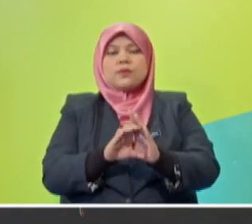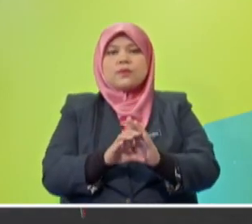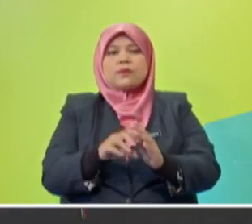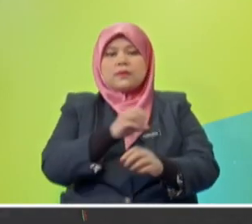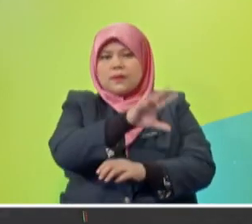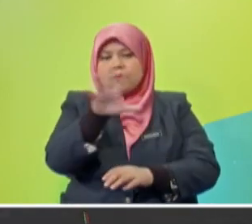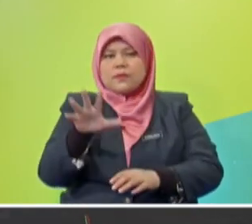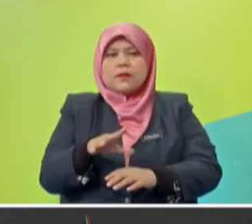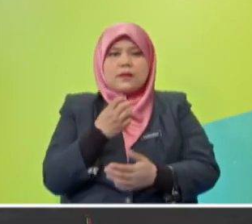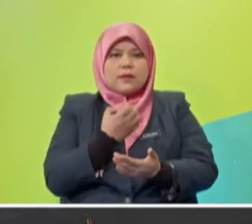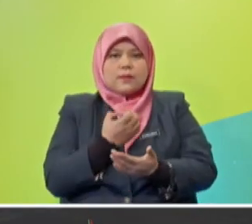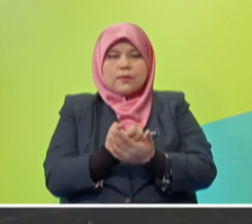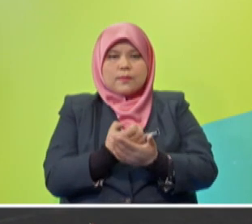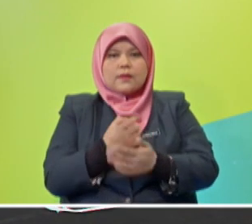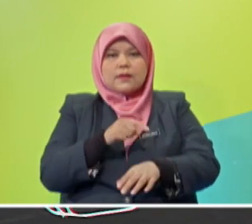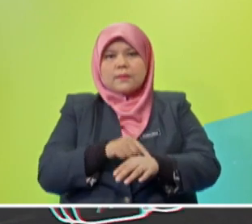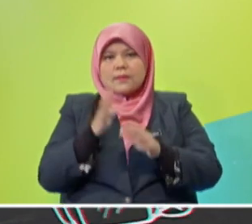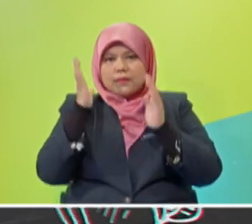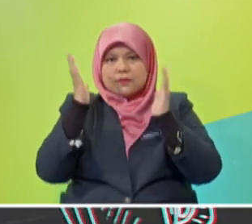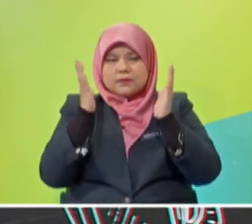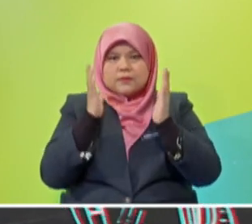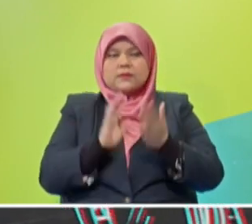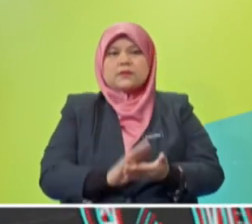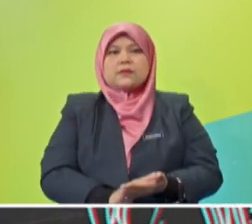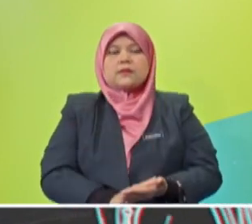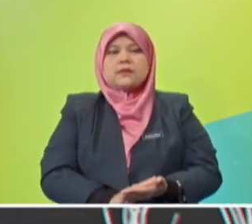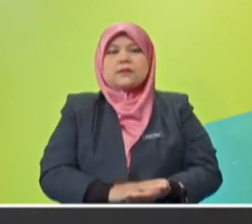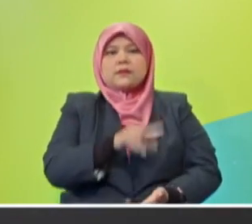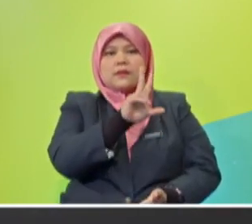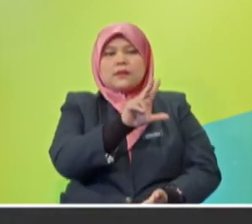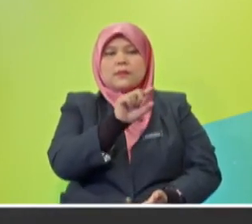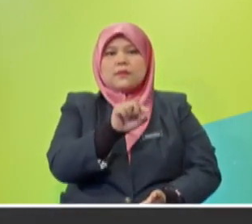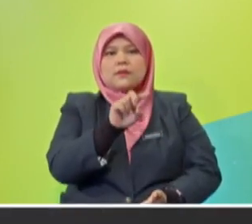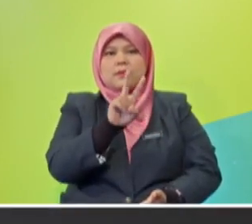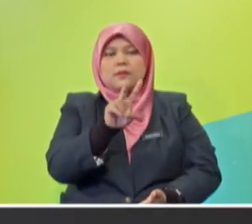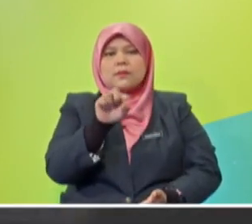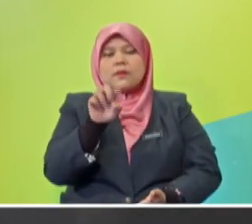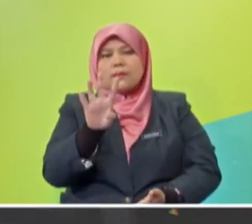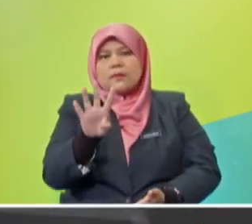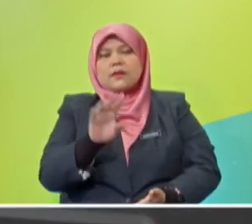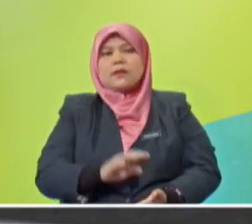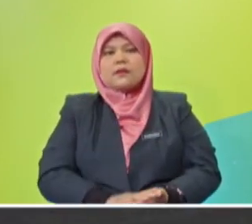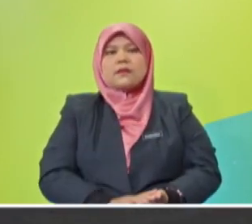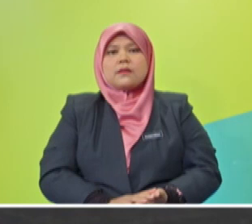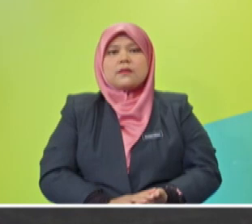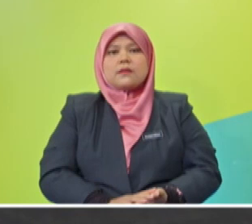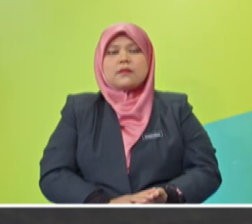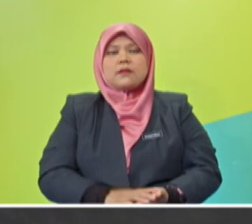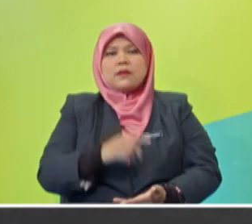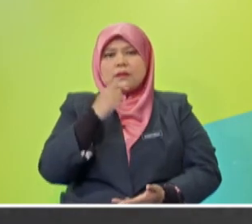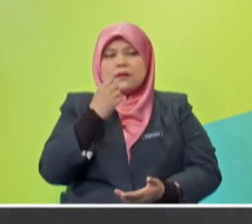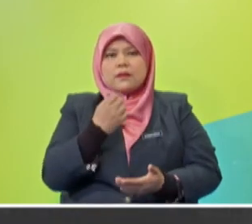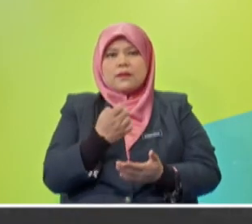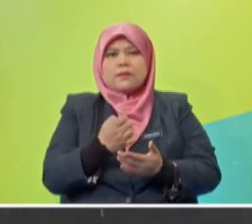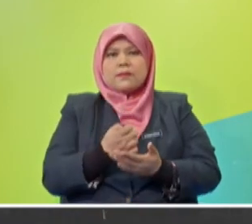di Malaysia. Dan standard yang ketiga adalah standard 3.2.4. Kita akan membahaskan tentang